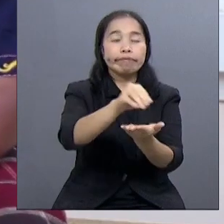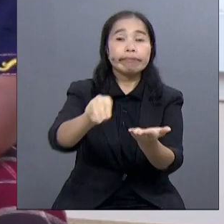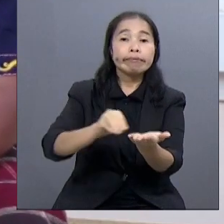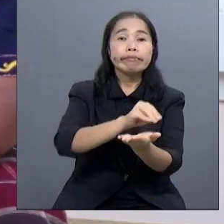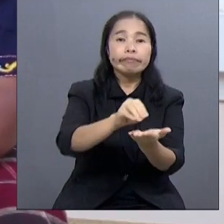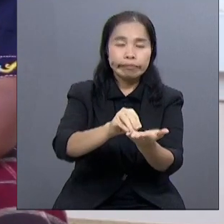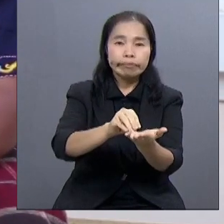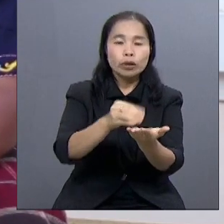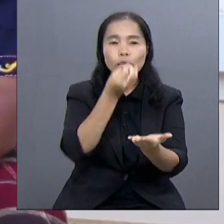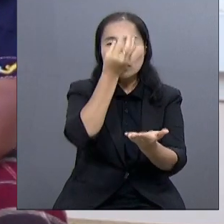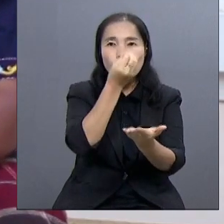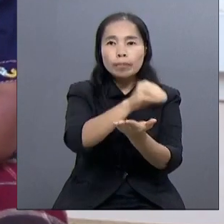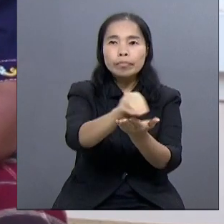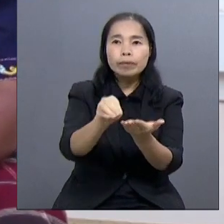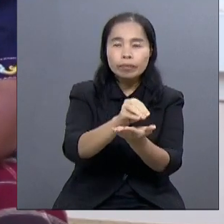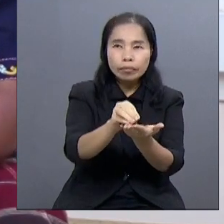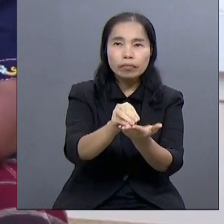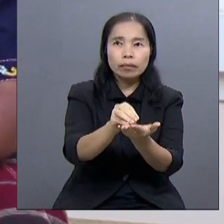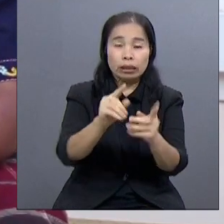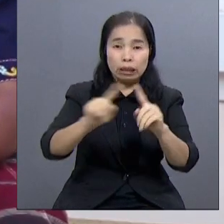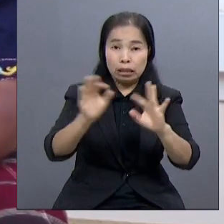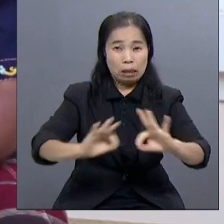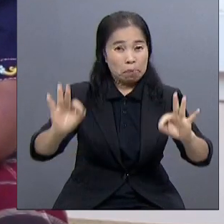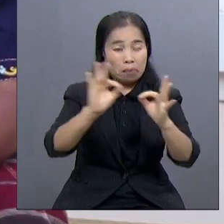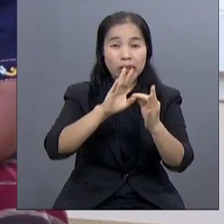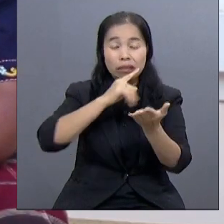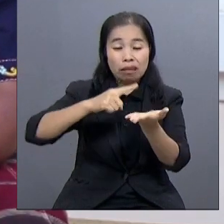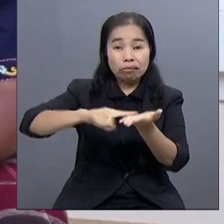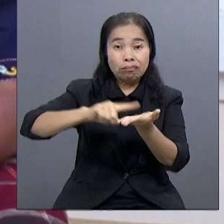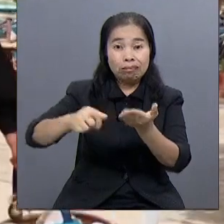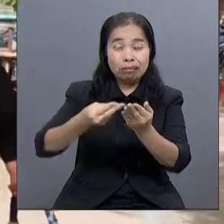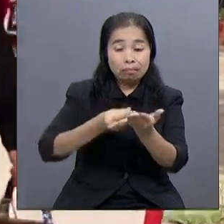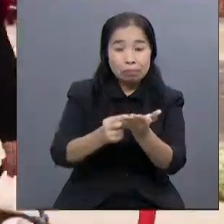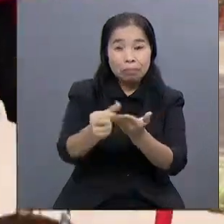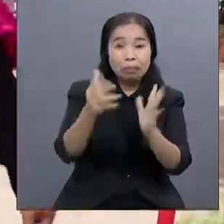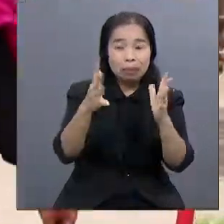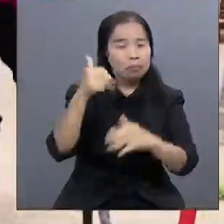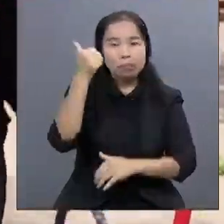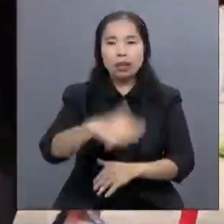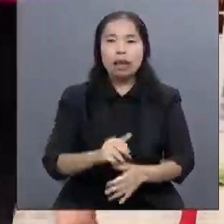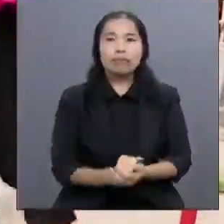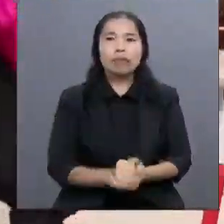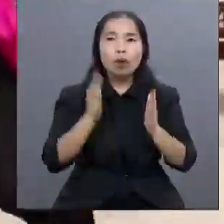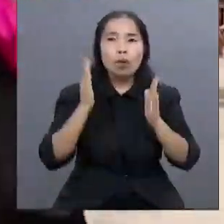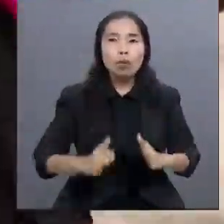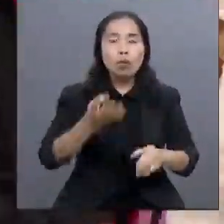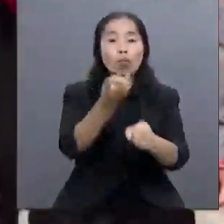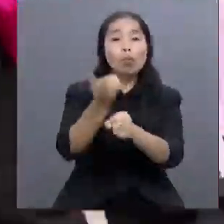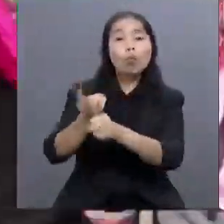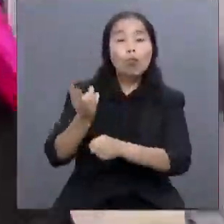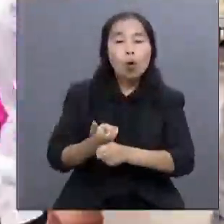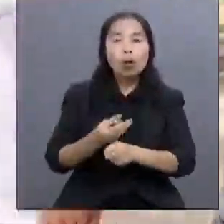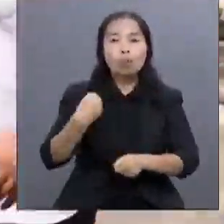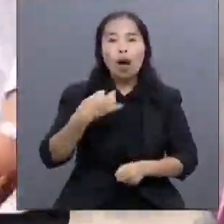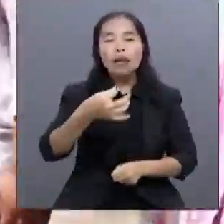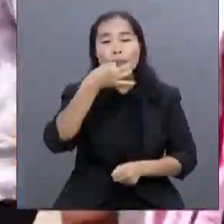านหนึ่งที่เป็นเครื่องอยู่ในนั้นมันจะของขาดก็ได ้การกินหมากของคนรุ่นหลังมีเหตุผล